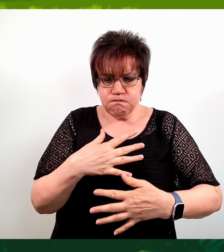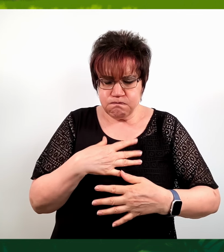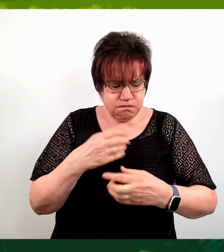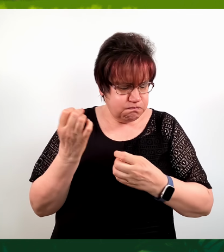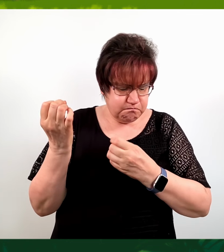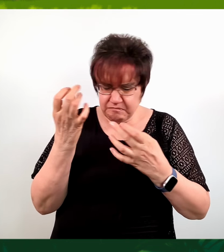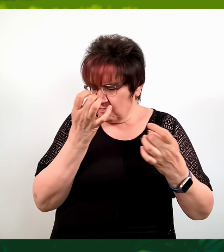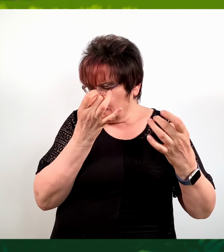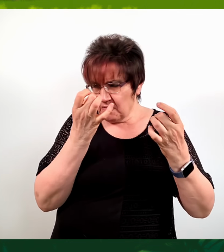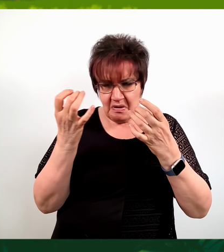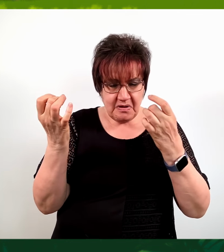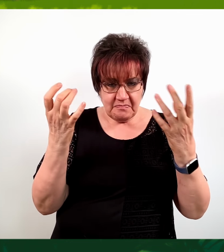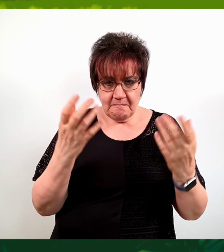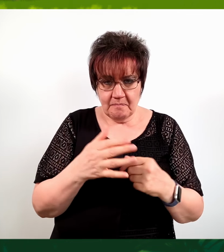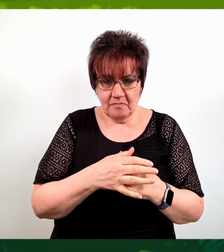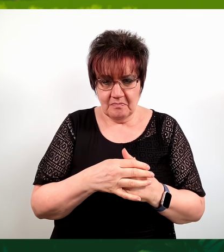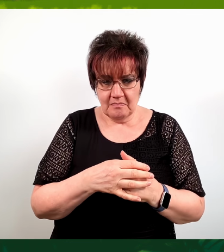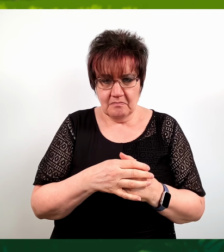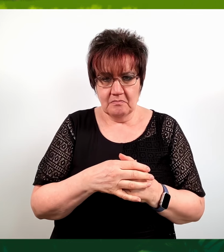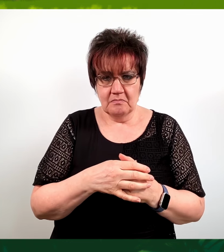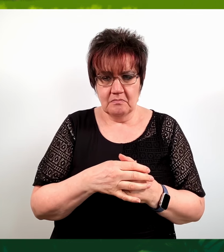Ärger weiter fortzusetzen.